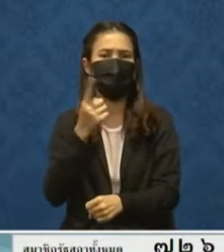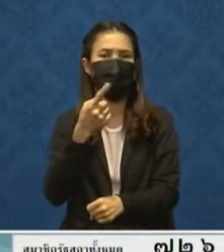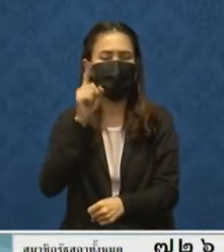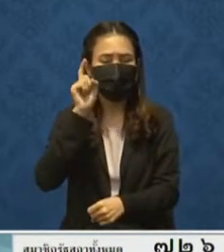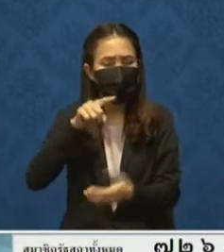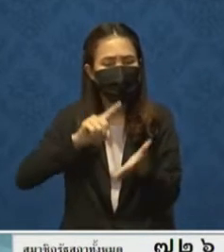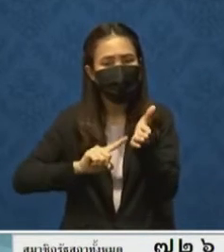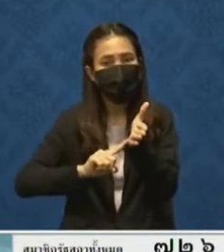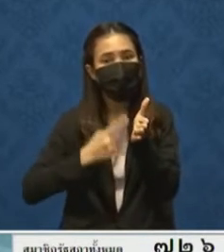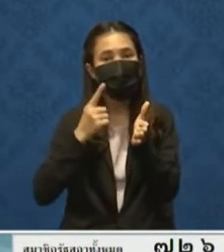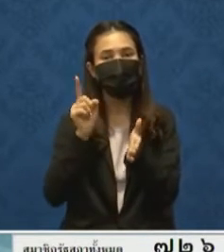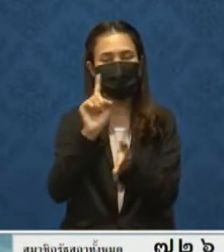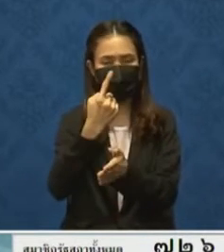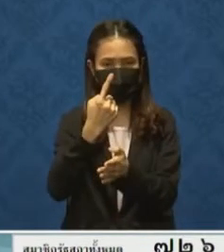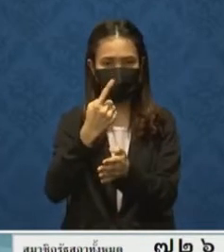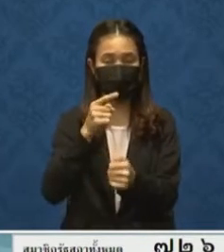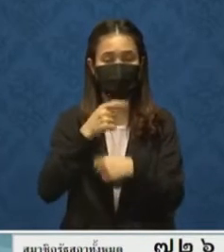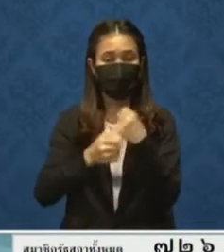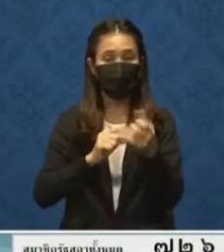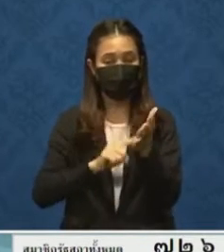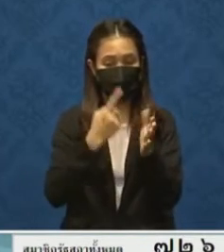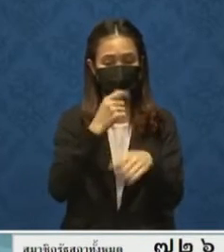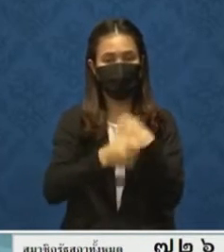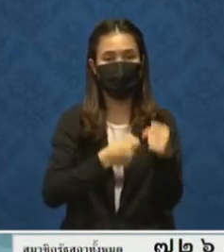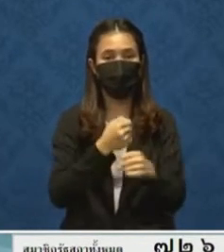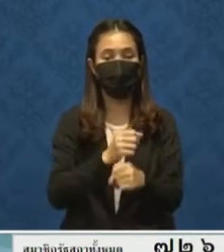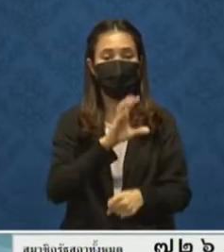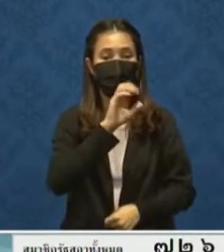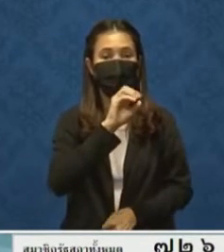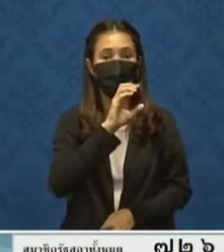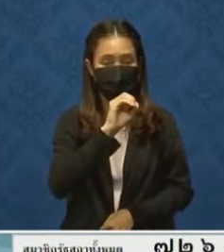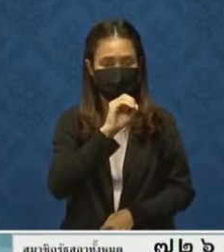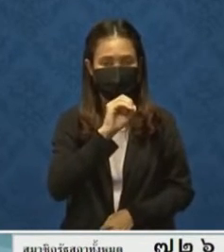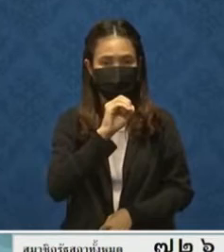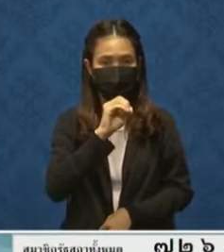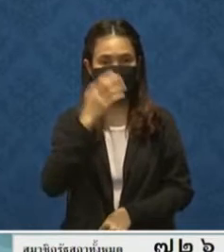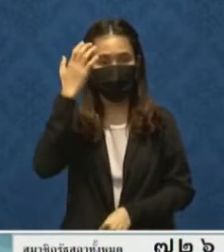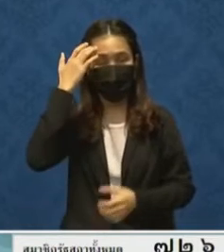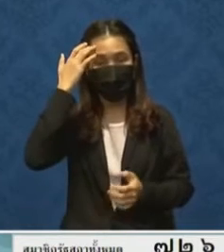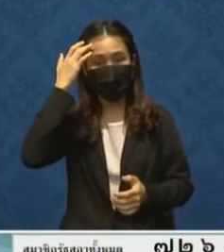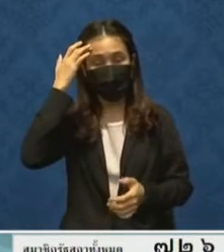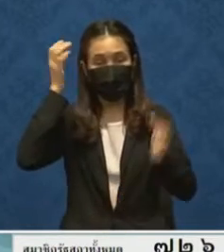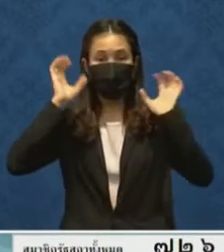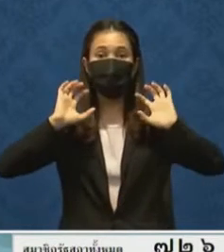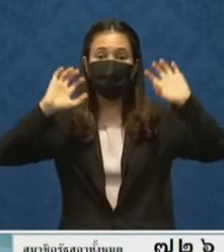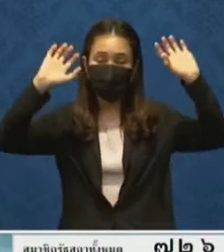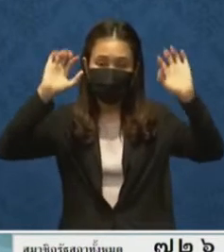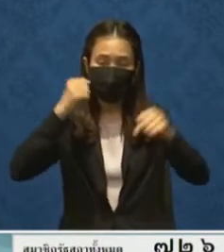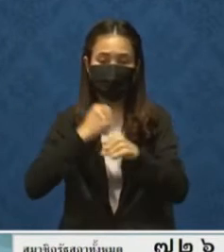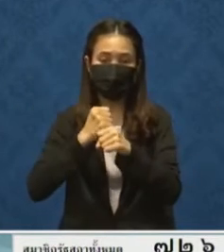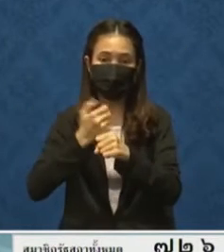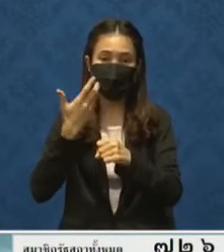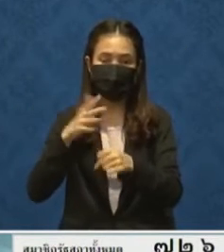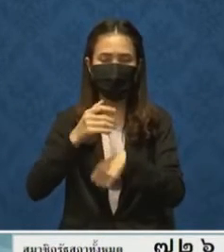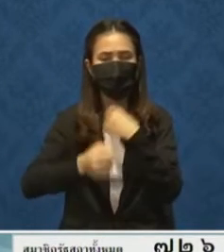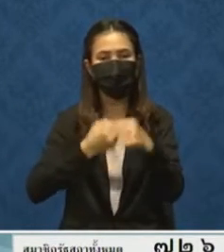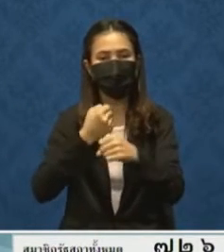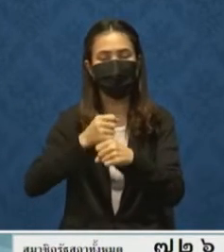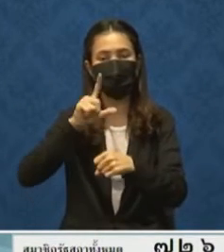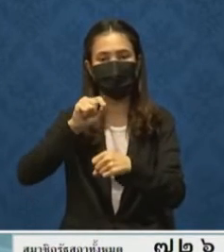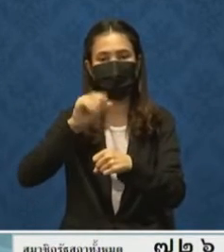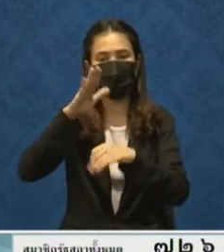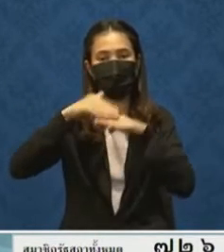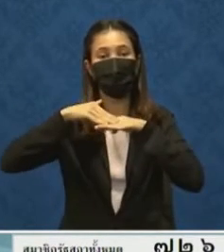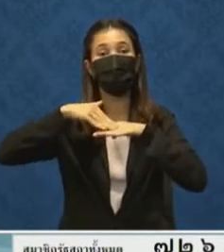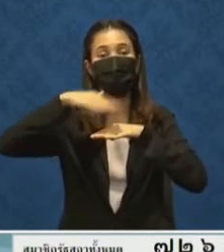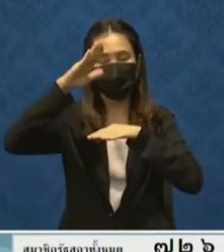เริ่มต้นที่อายุ 50 ปีรัชการรับรัชการมาแล้วไม่น้อยกวา 25 ปีให้เลอน